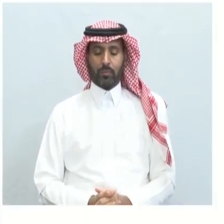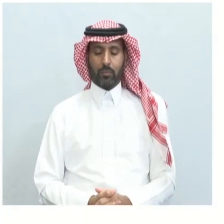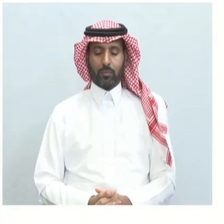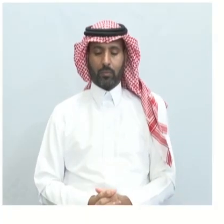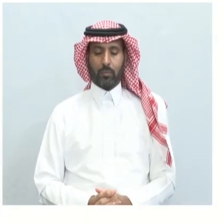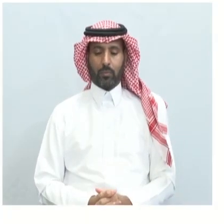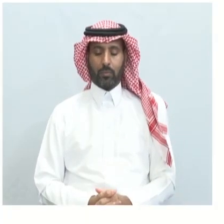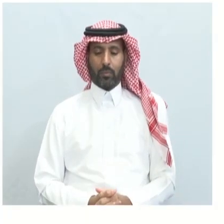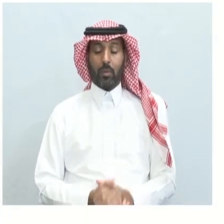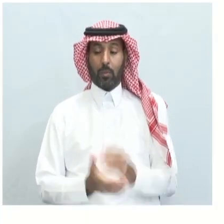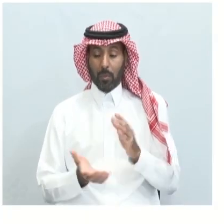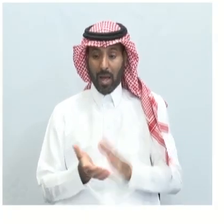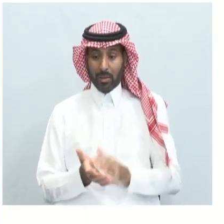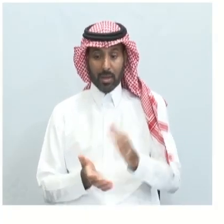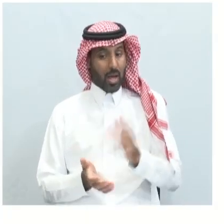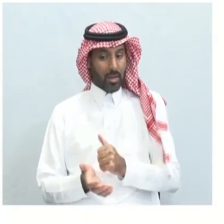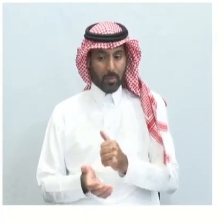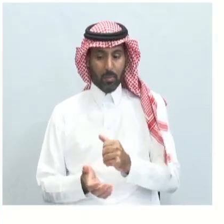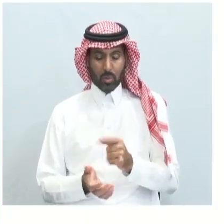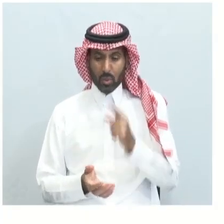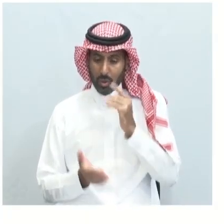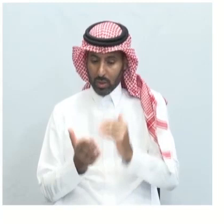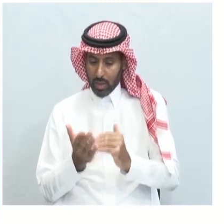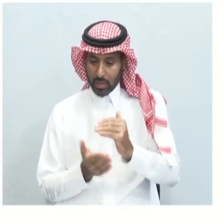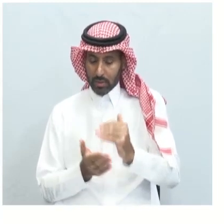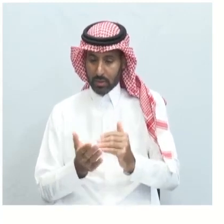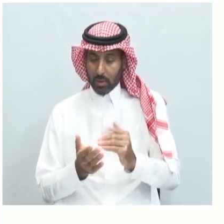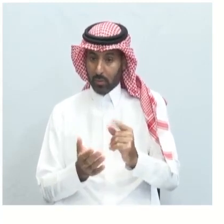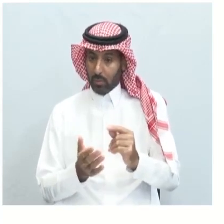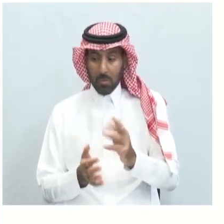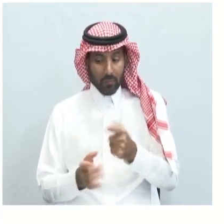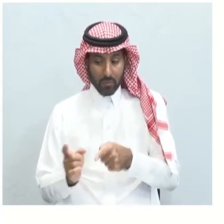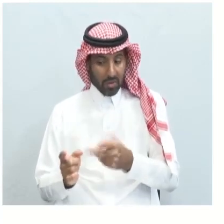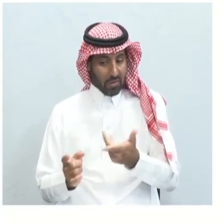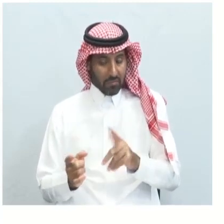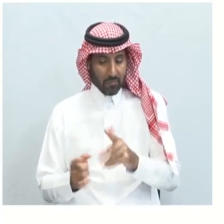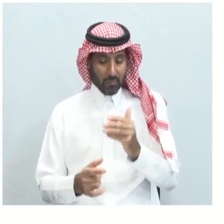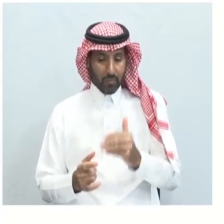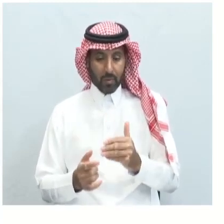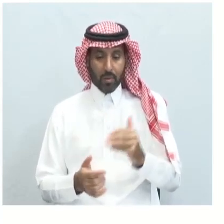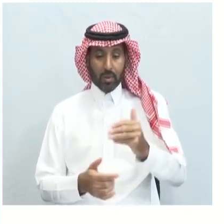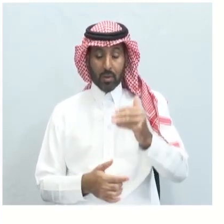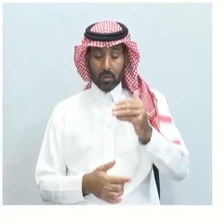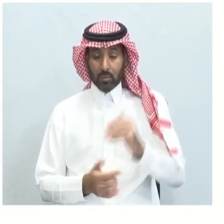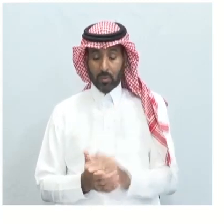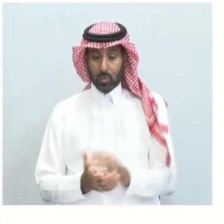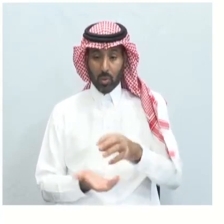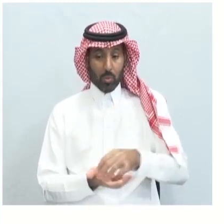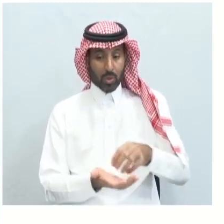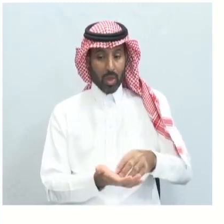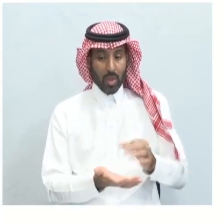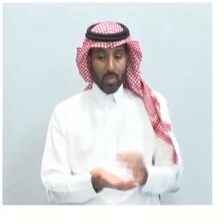المخاطر عدم وجود معايير قياسيه المدن الذكيه غالبا يتم تطويرها من قبل مجموعه